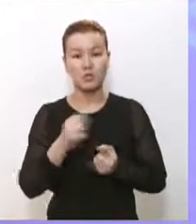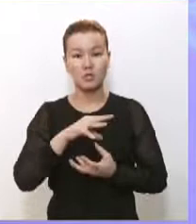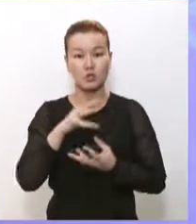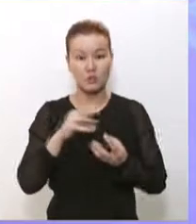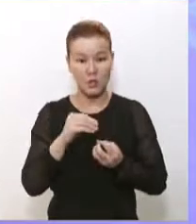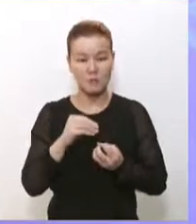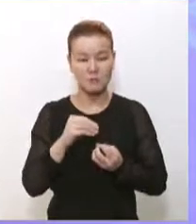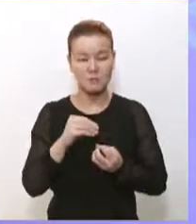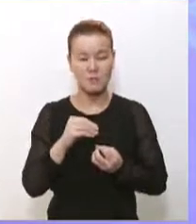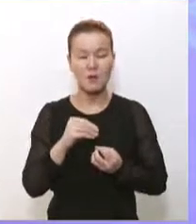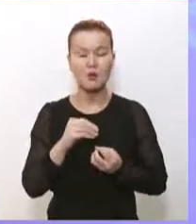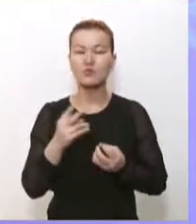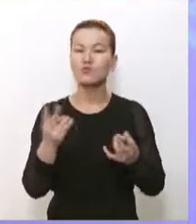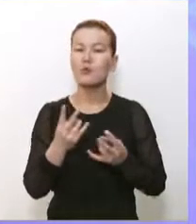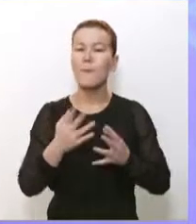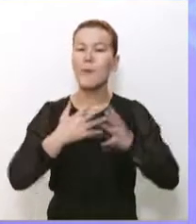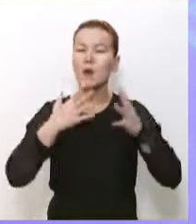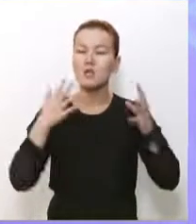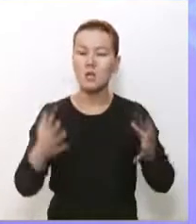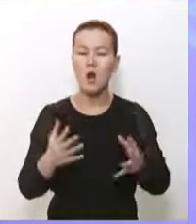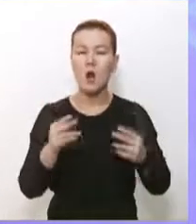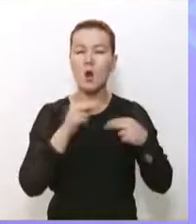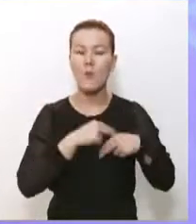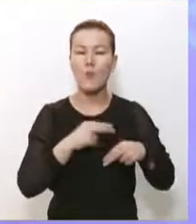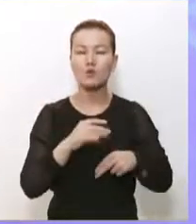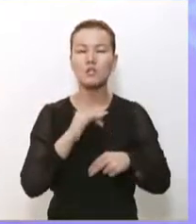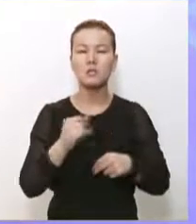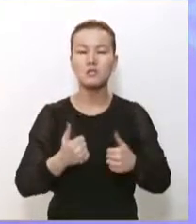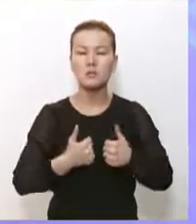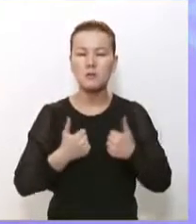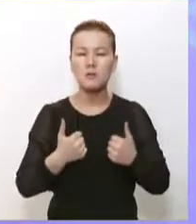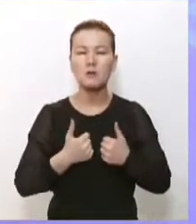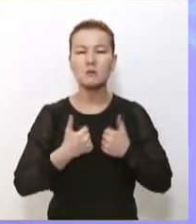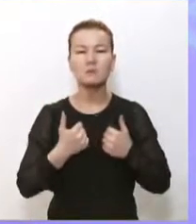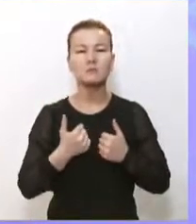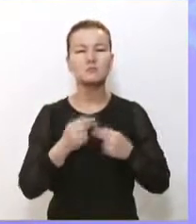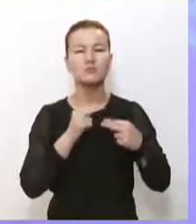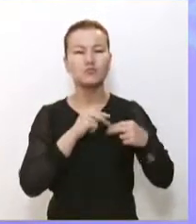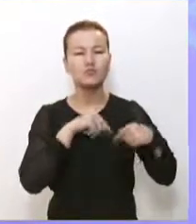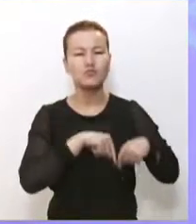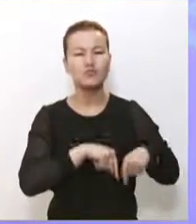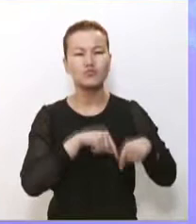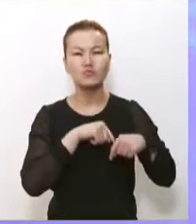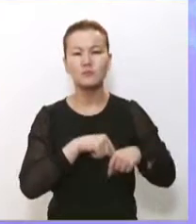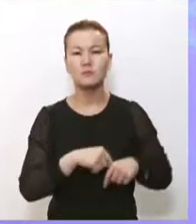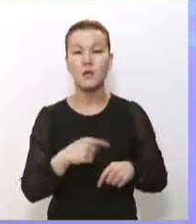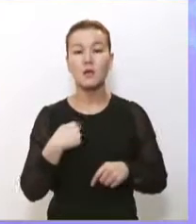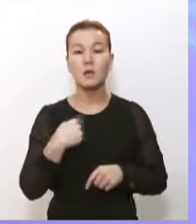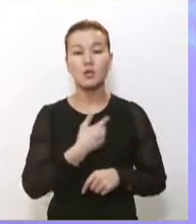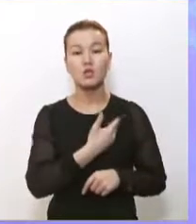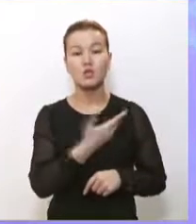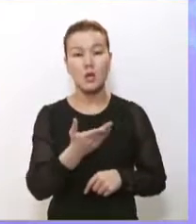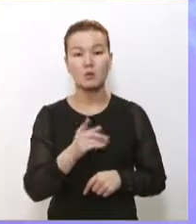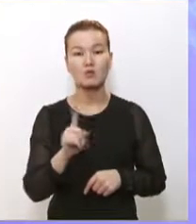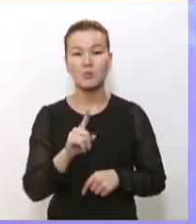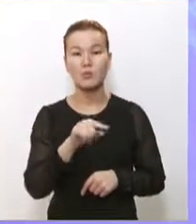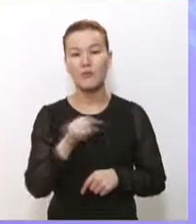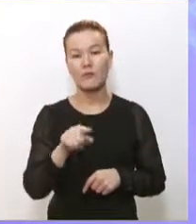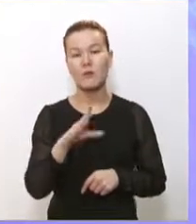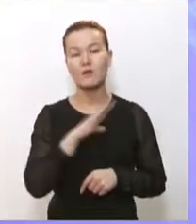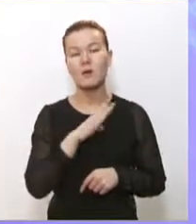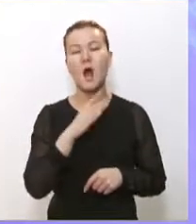требуется большая работа и упорный труд. Так вот, я вам желаю, чтобы вы на уроке были